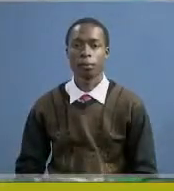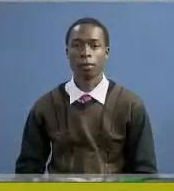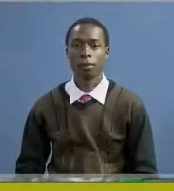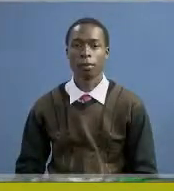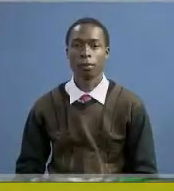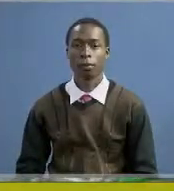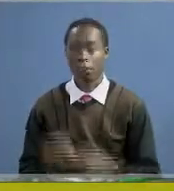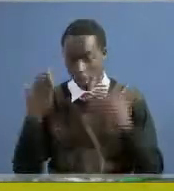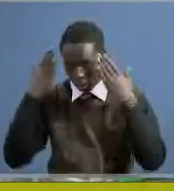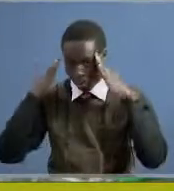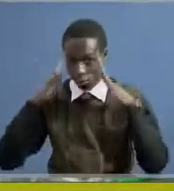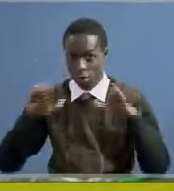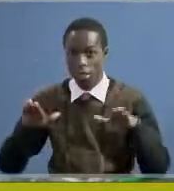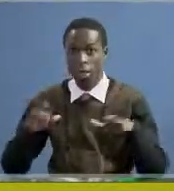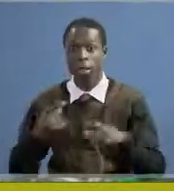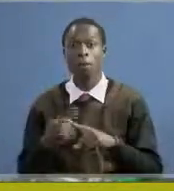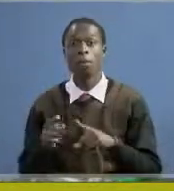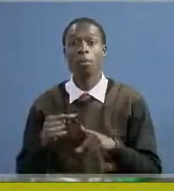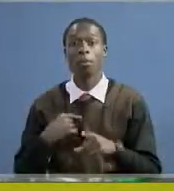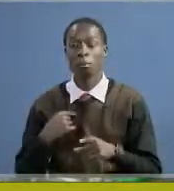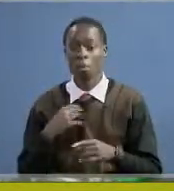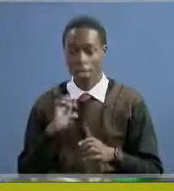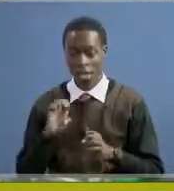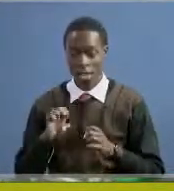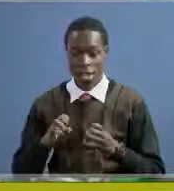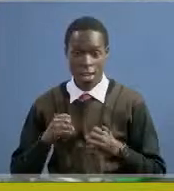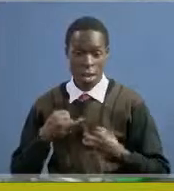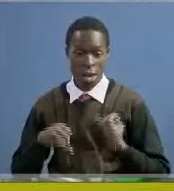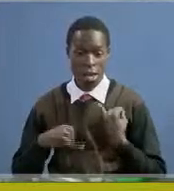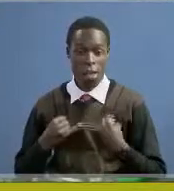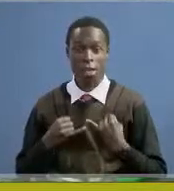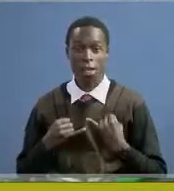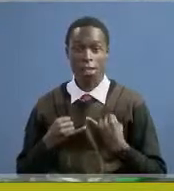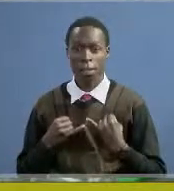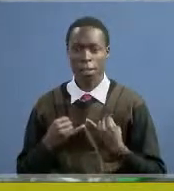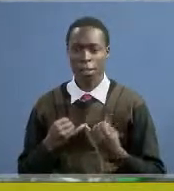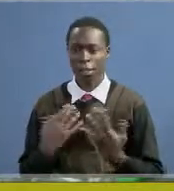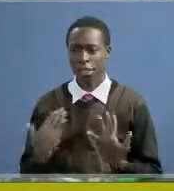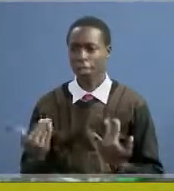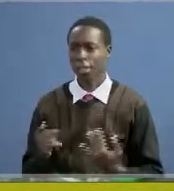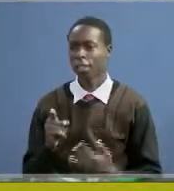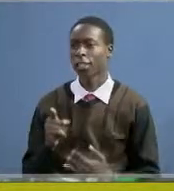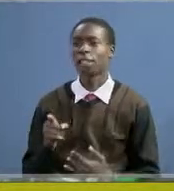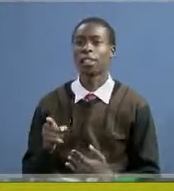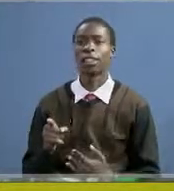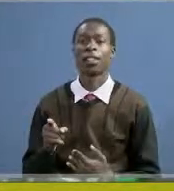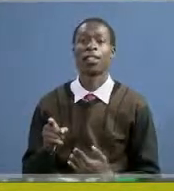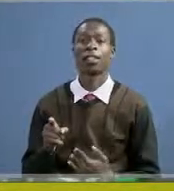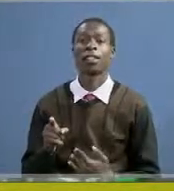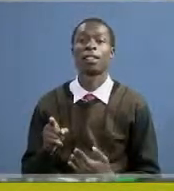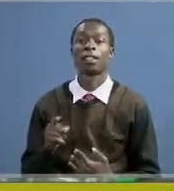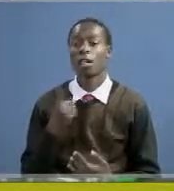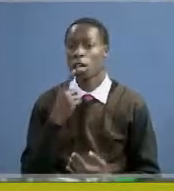I'm Muslim but I do enjoy the deals. Yeah. So